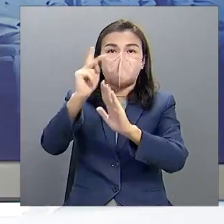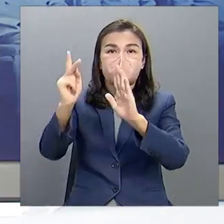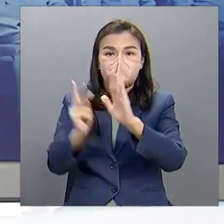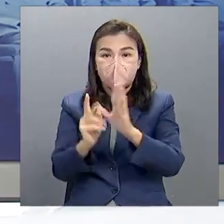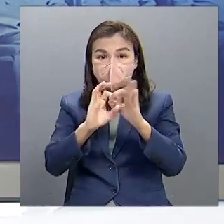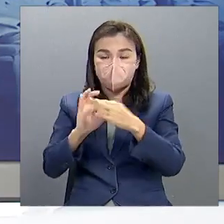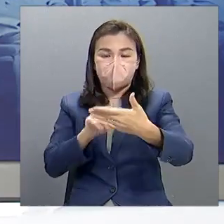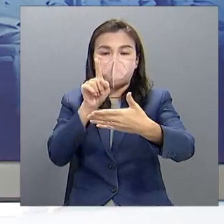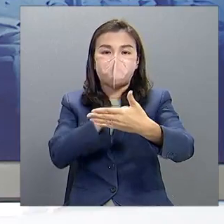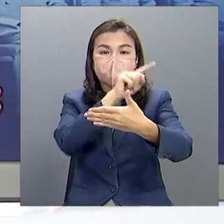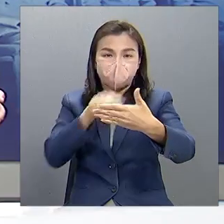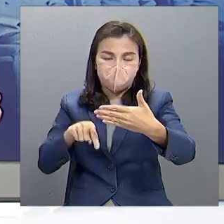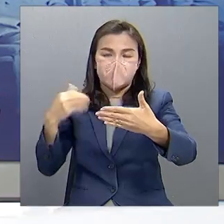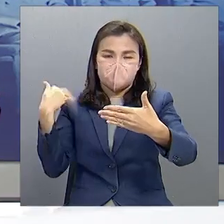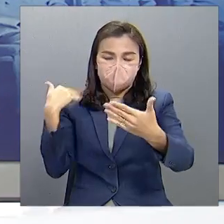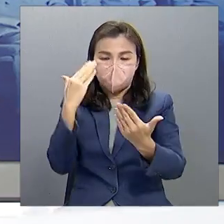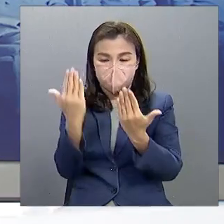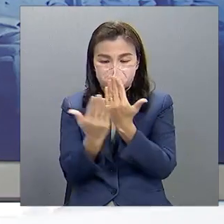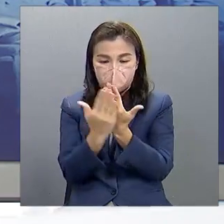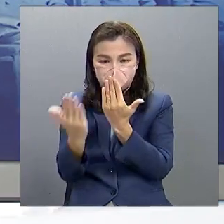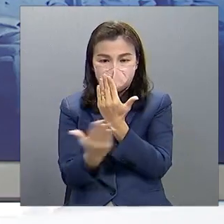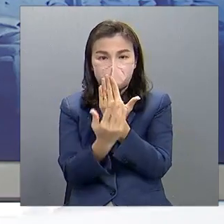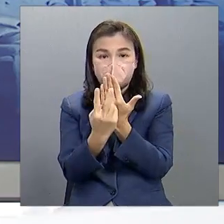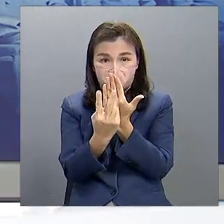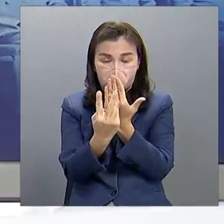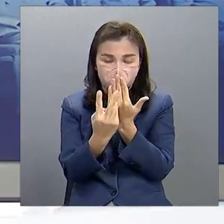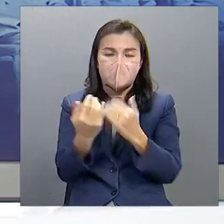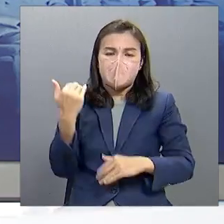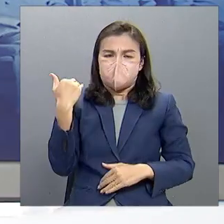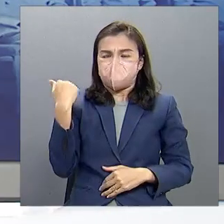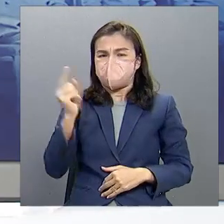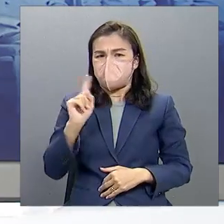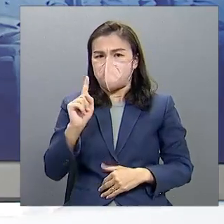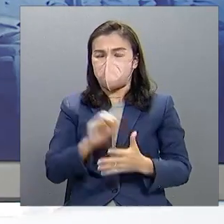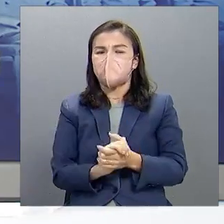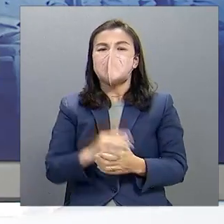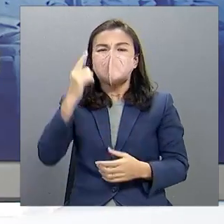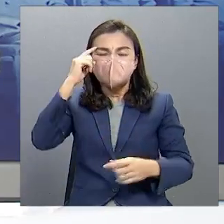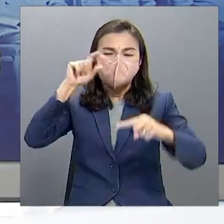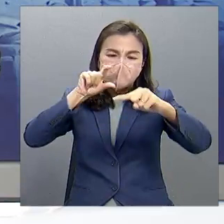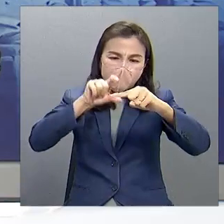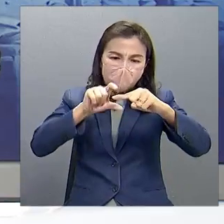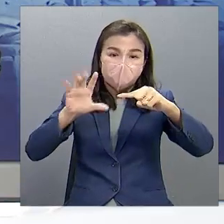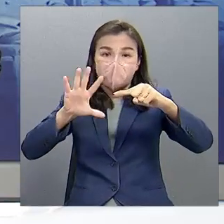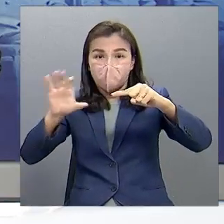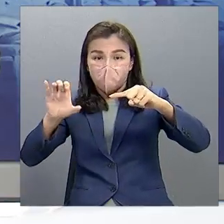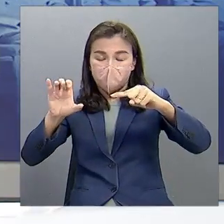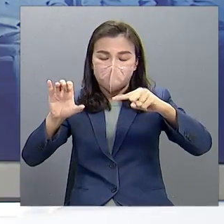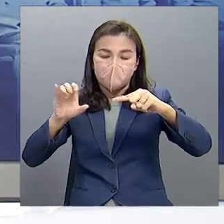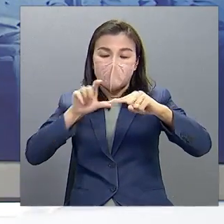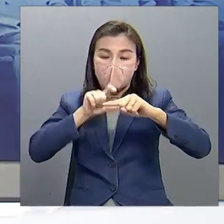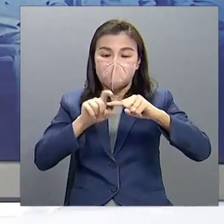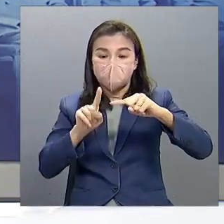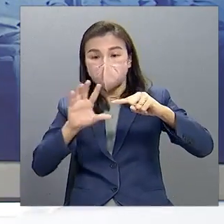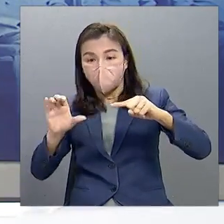2ฉบับและแน่นอนค่ะว่าจะมีความเคลื่อนไหวเกิดขึ้นจะหารด้วย100หรือจะหารด้วย500สำหรับวิธีคิดคำนวณส.ส.บัญชีราย